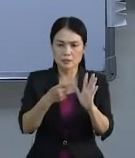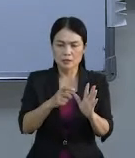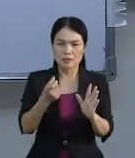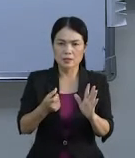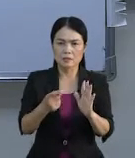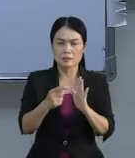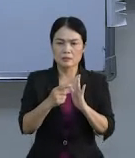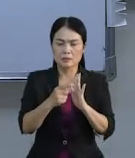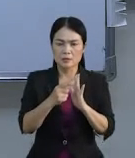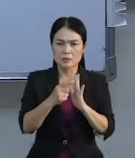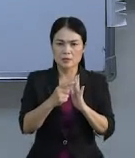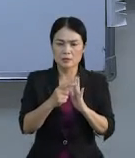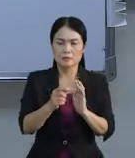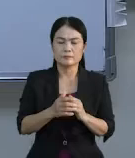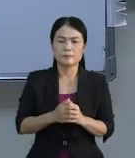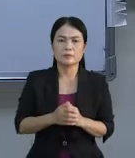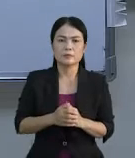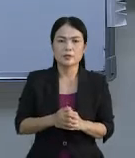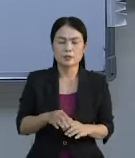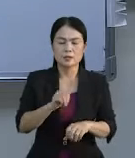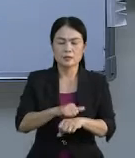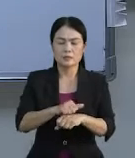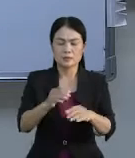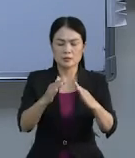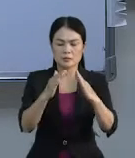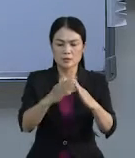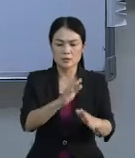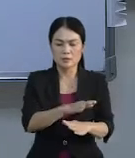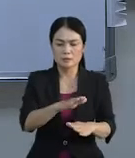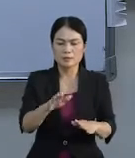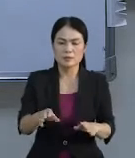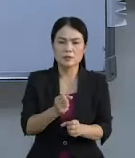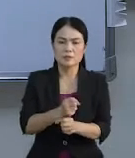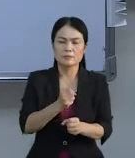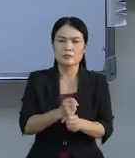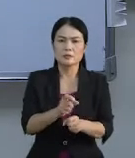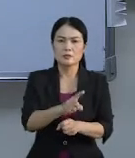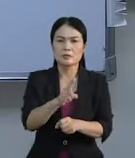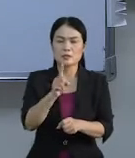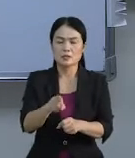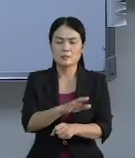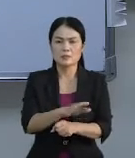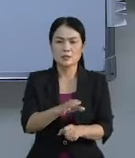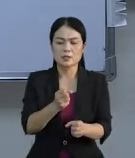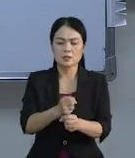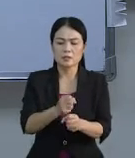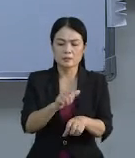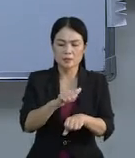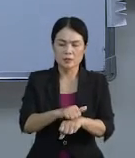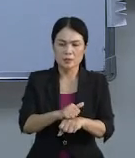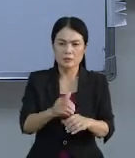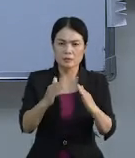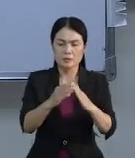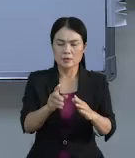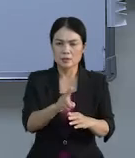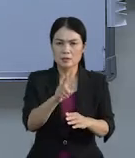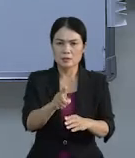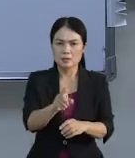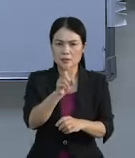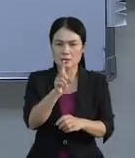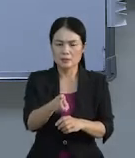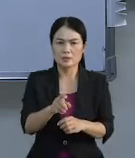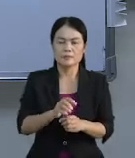ទអញ្ចឹងឲ្យលោកគ្រូក៏មានកិច្ចការផ្ទះឲ្យបងប្អូនទាំងអស់គ្នាធ្វើថាតើបងប្អូនទាំងអស់គ្នាបានធ្វើកិច្ចការផ្ទះនោះដែរឬ